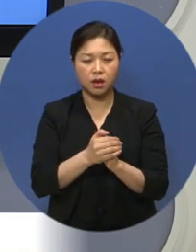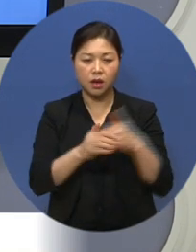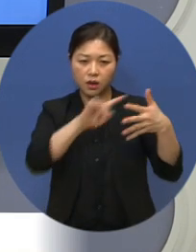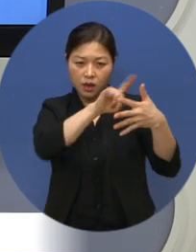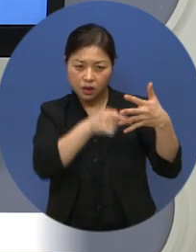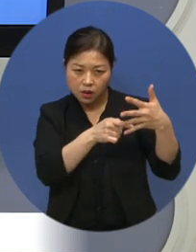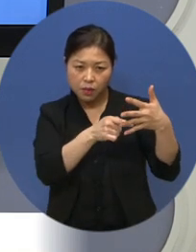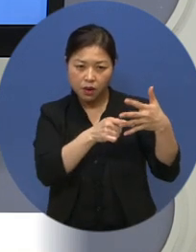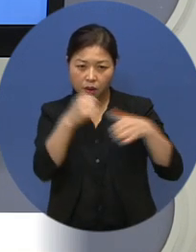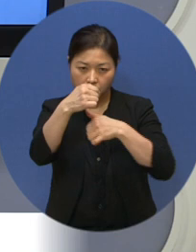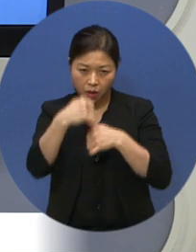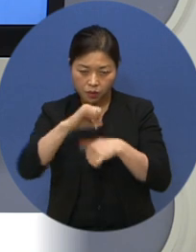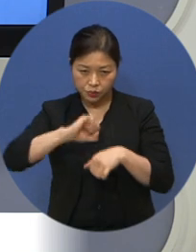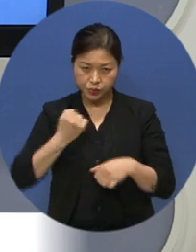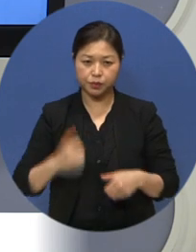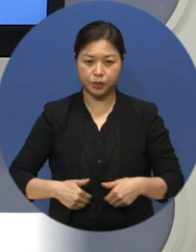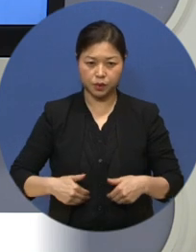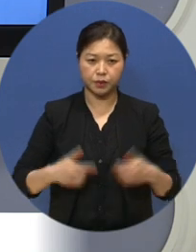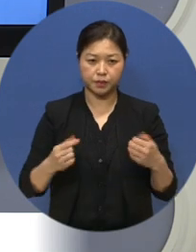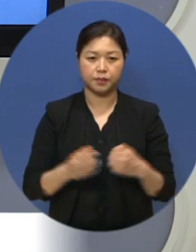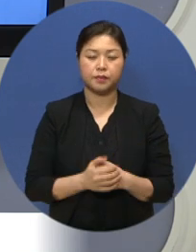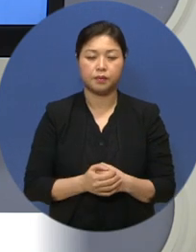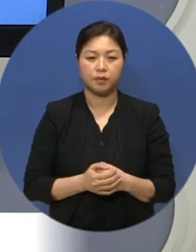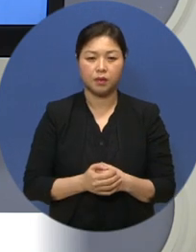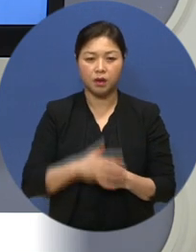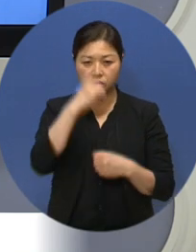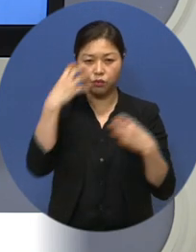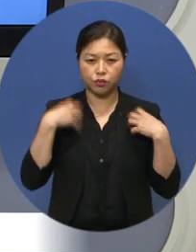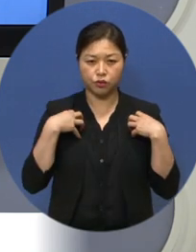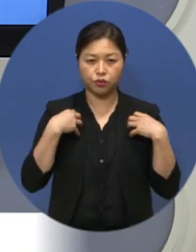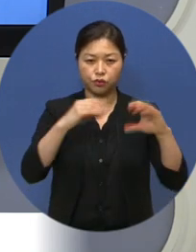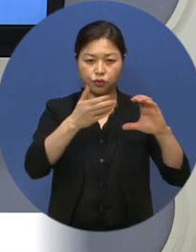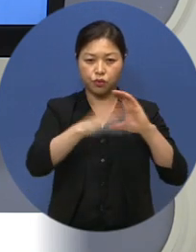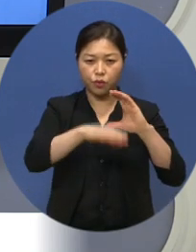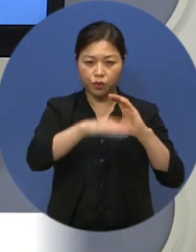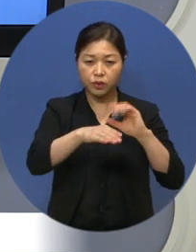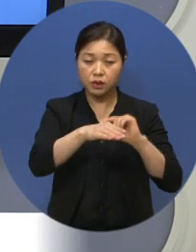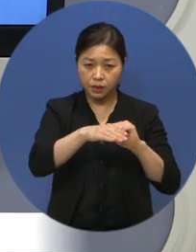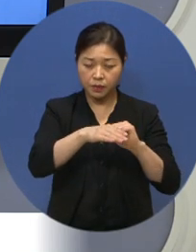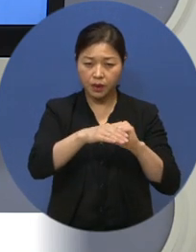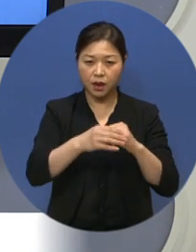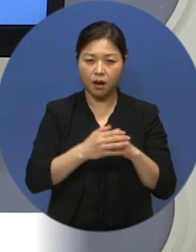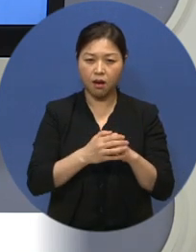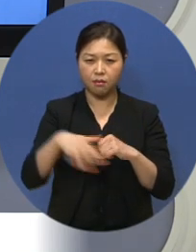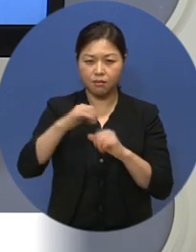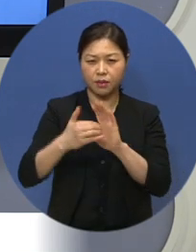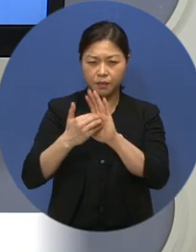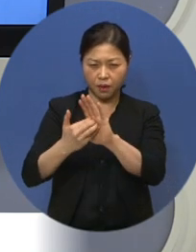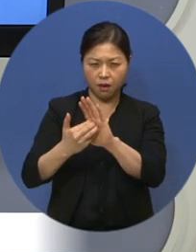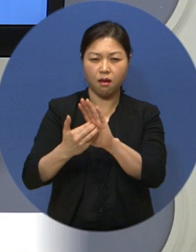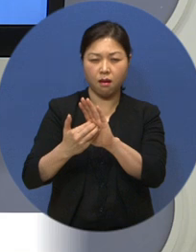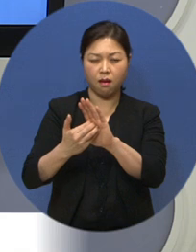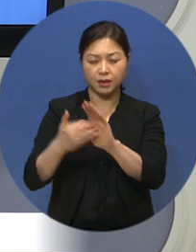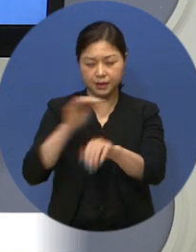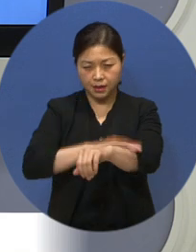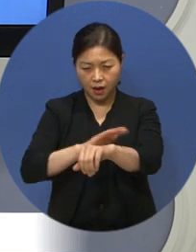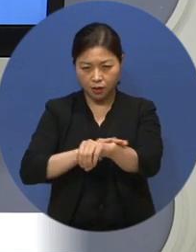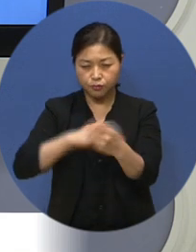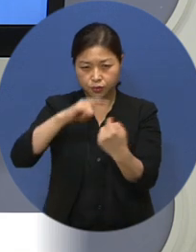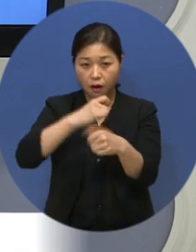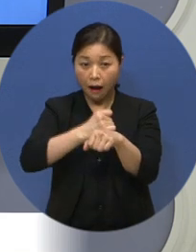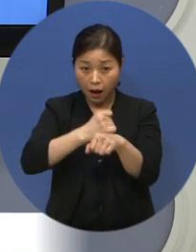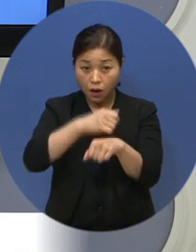준수해야 하는 데요 이밖에도 정부는 9 꽃잎 시설의 우수한 방역 관리 상황 등을 고려해 운영을